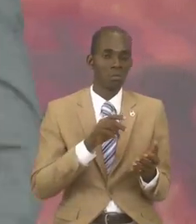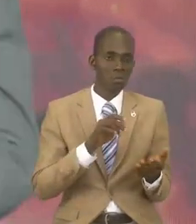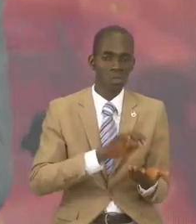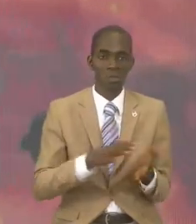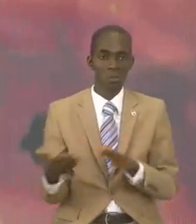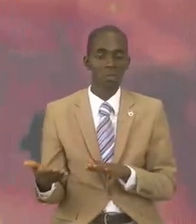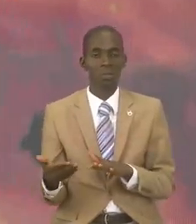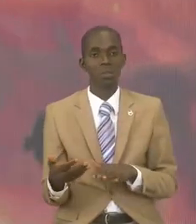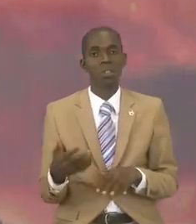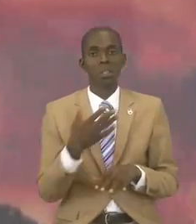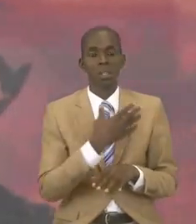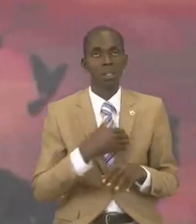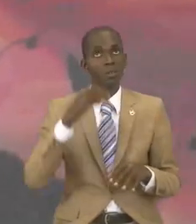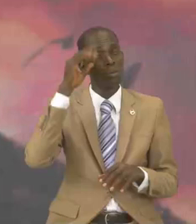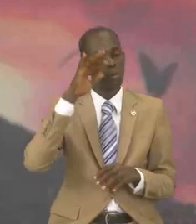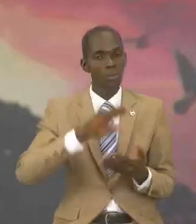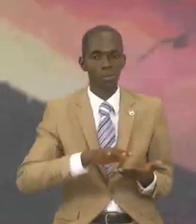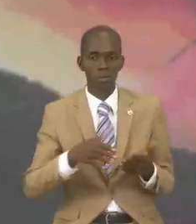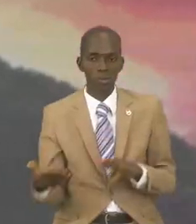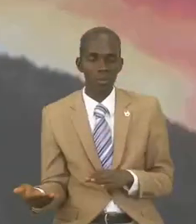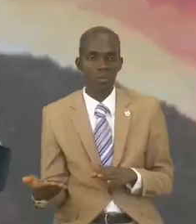crucifiée, la haine,